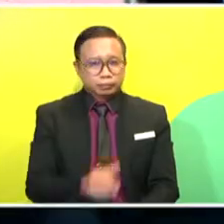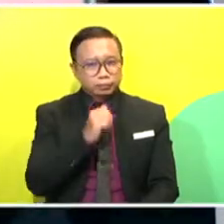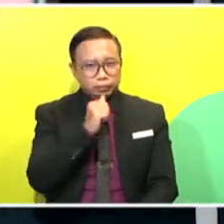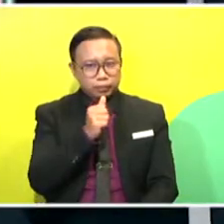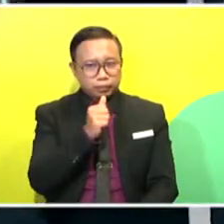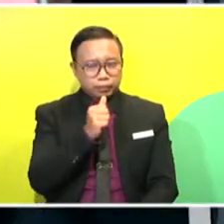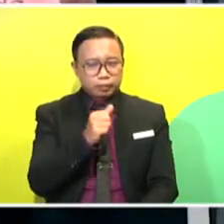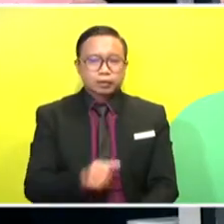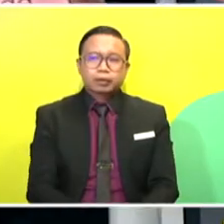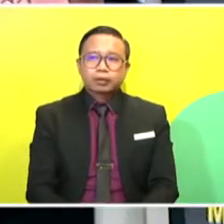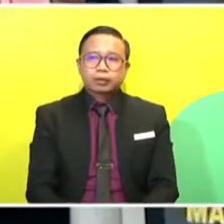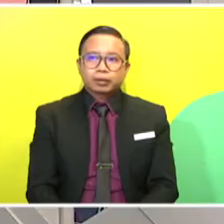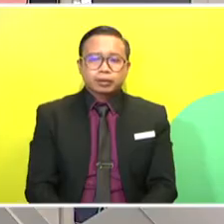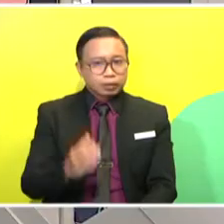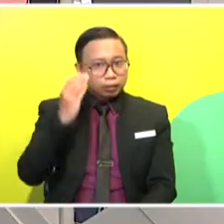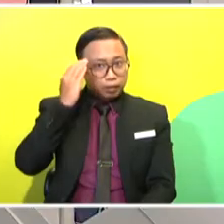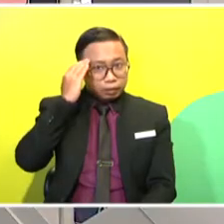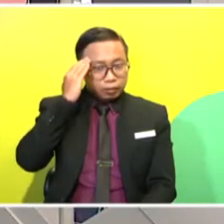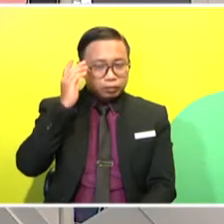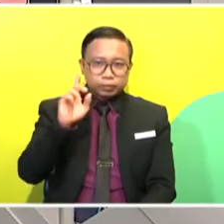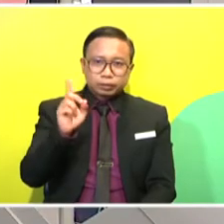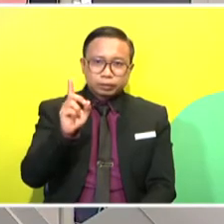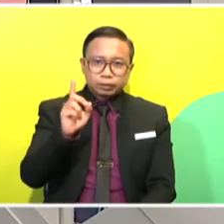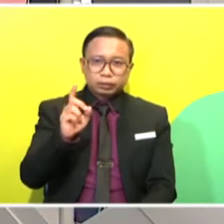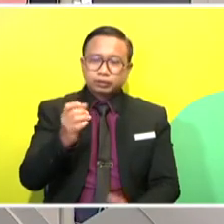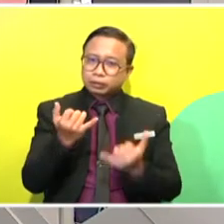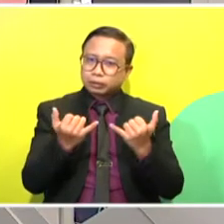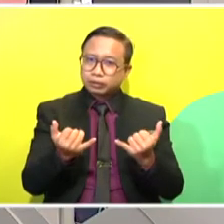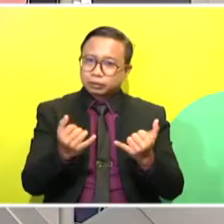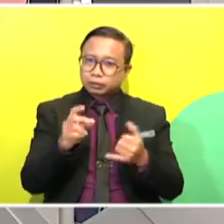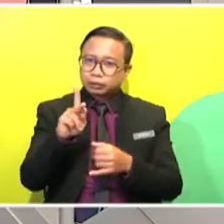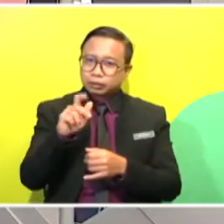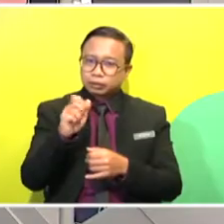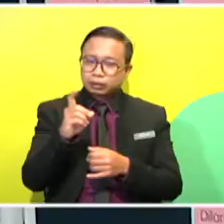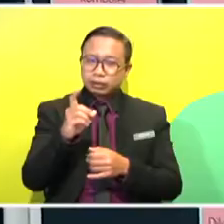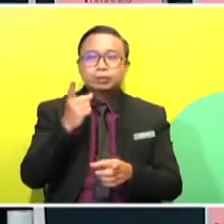Bukan. Saya tahu dah yang tinggal cuma kad ini.